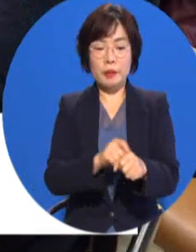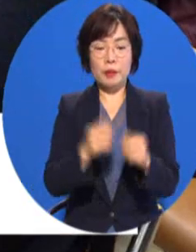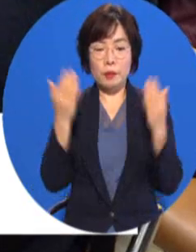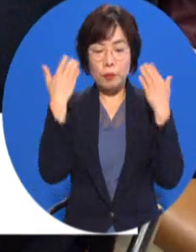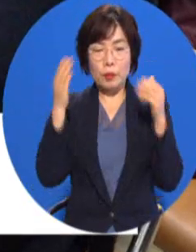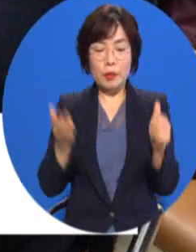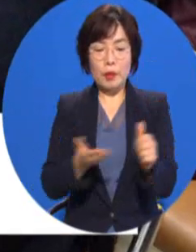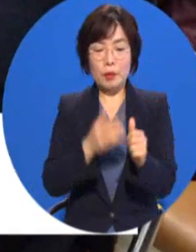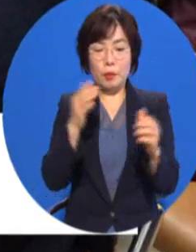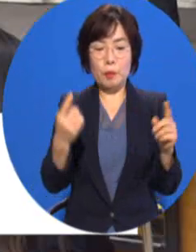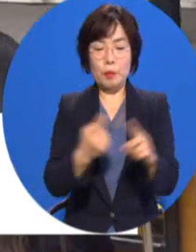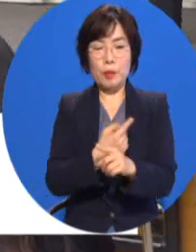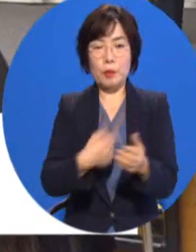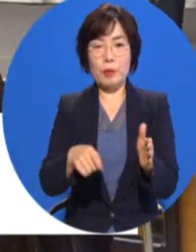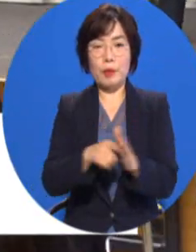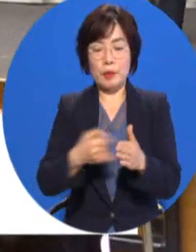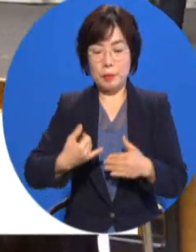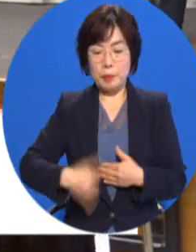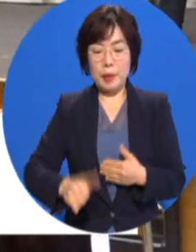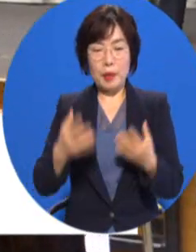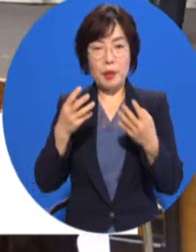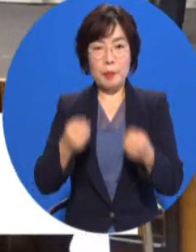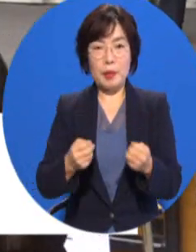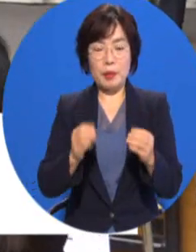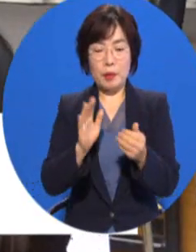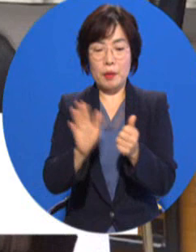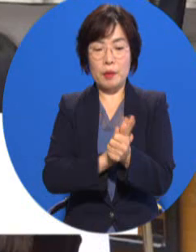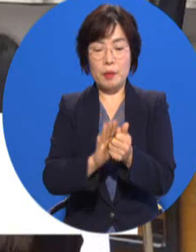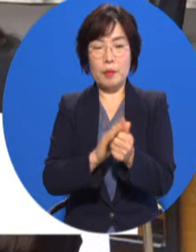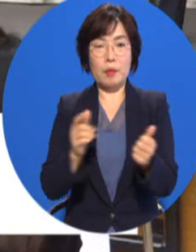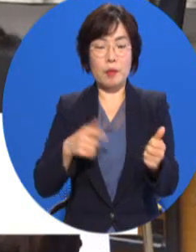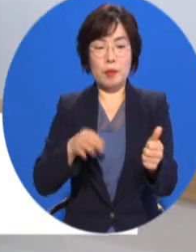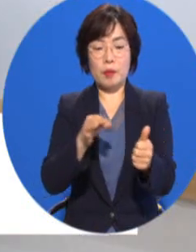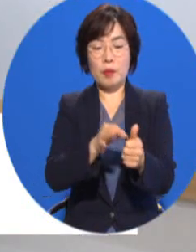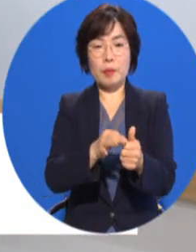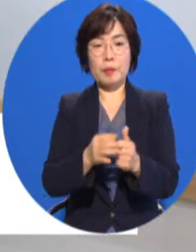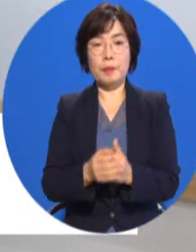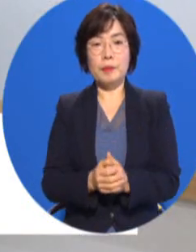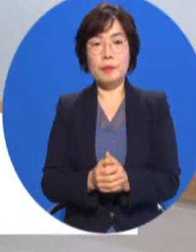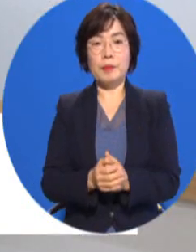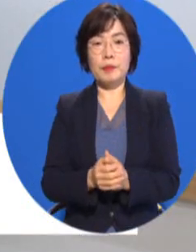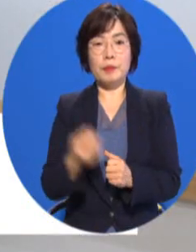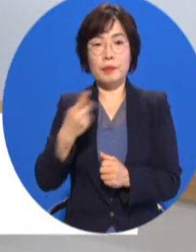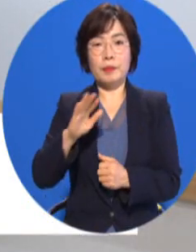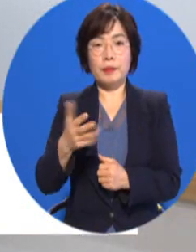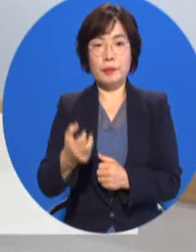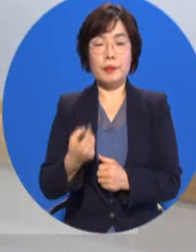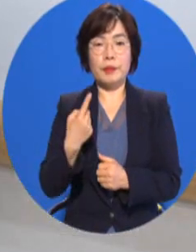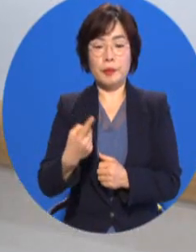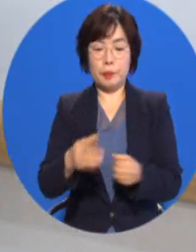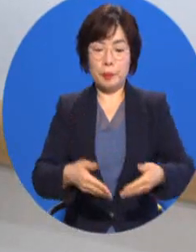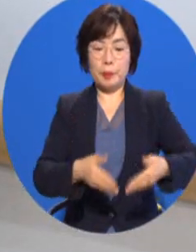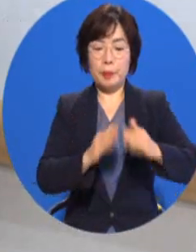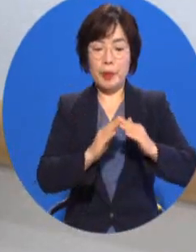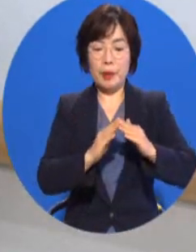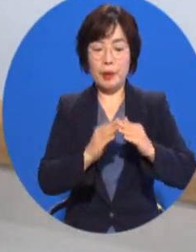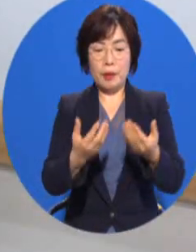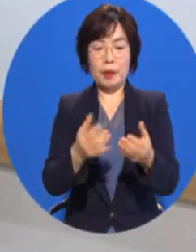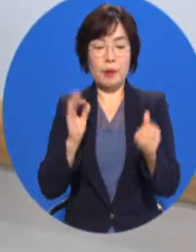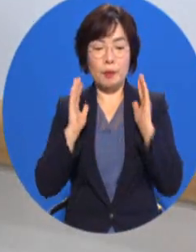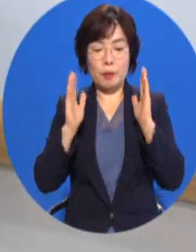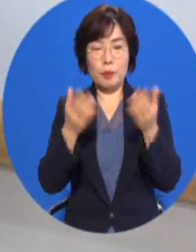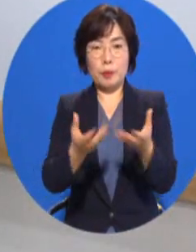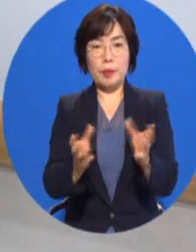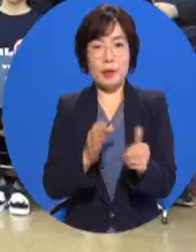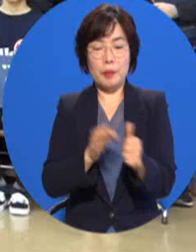보육 환경 개선을 위해 다자녀 가구 혜택을 확대했다고 밝혔습니다. 지난 1991년 설립된